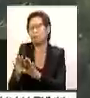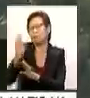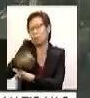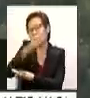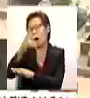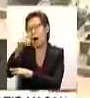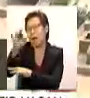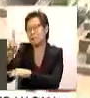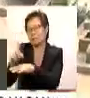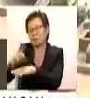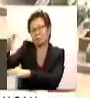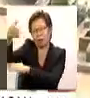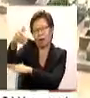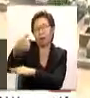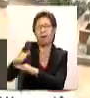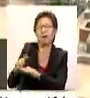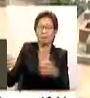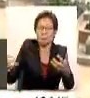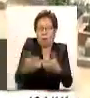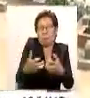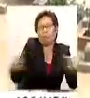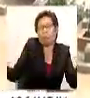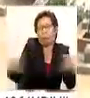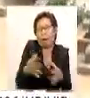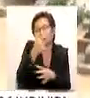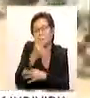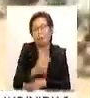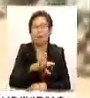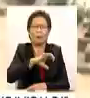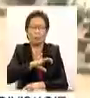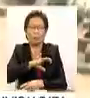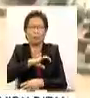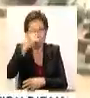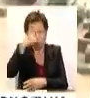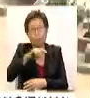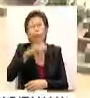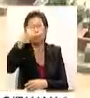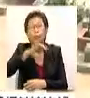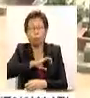diadakan di Dataran Merdeka, sekaligus memudahkan polis memantau aspek keselamatan.